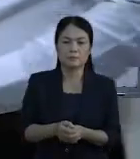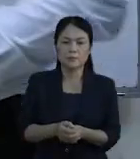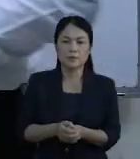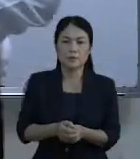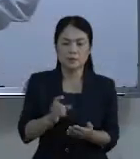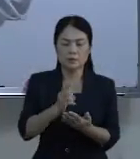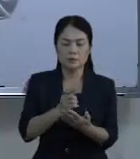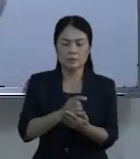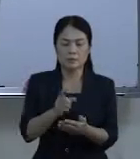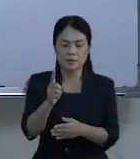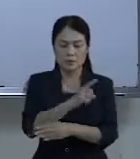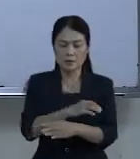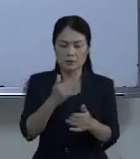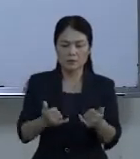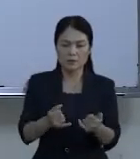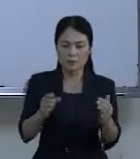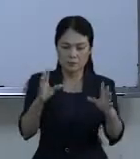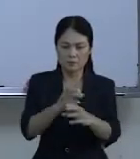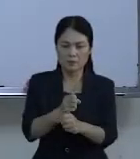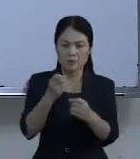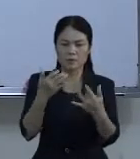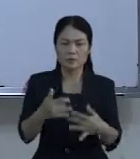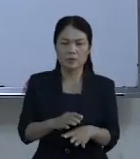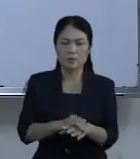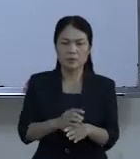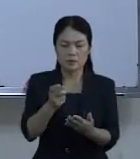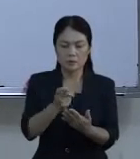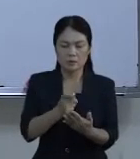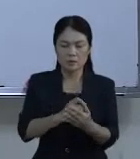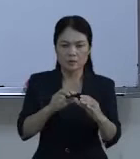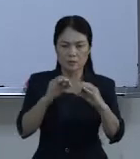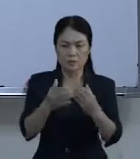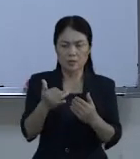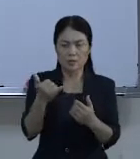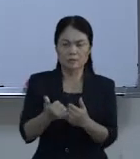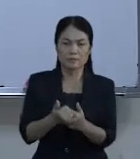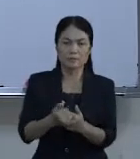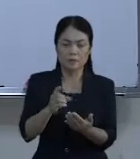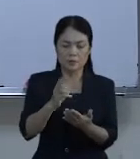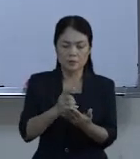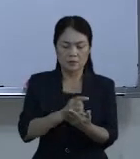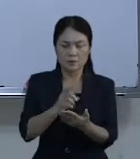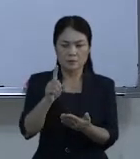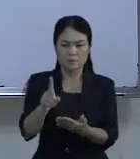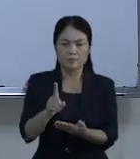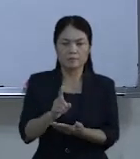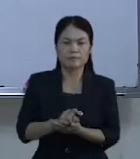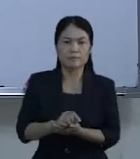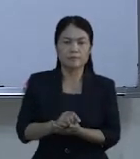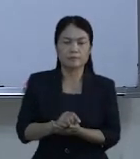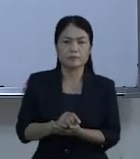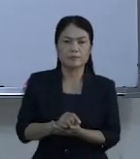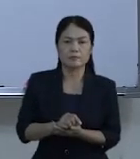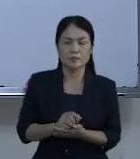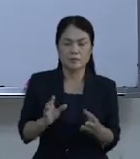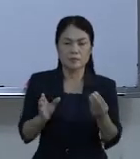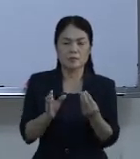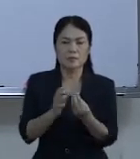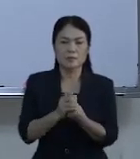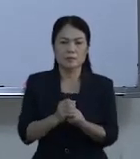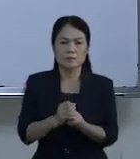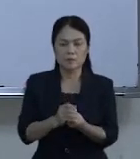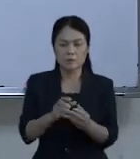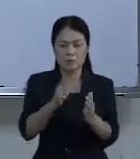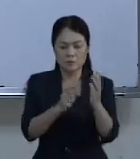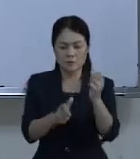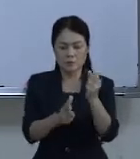hai mươi riêng dương thằng ấy và mình chọc hỏi cứ tình địch chia thằng lại tìm muối mê riêng tìm muối và chùm nuồn chùm lòng